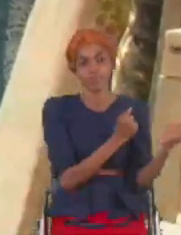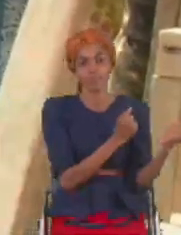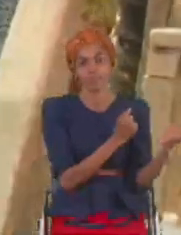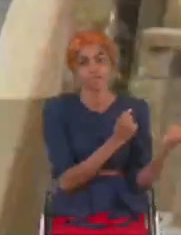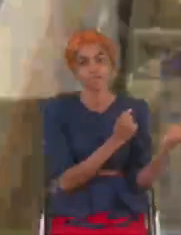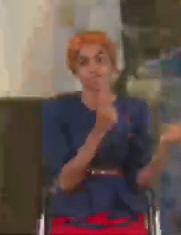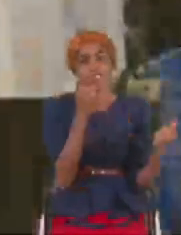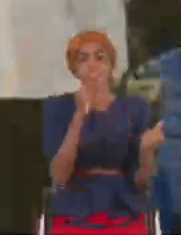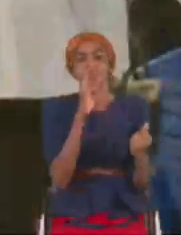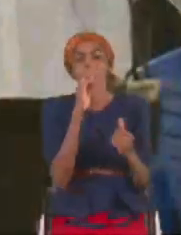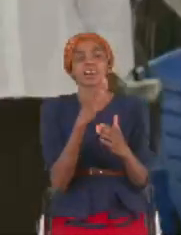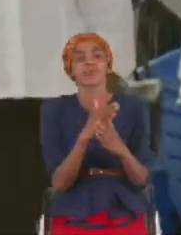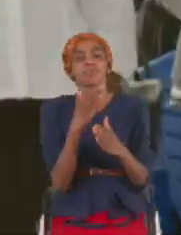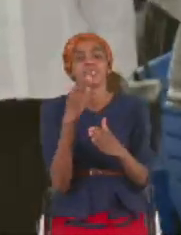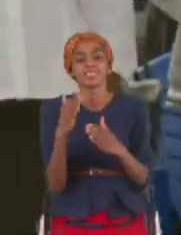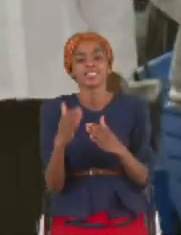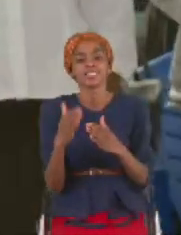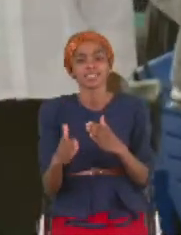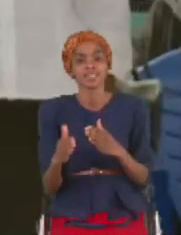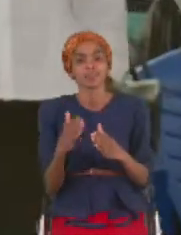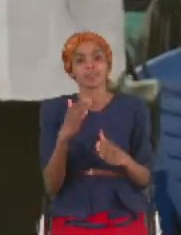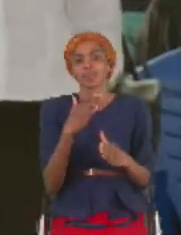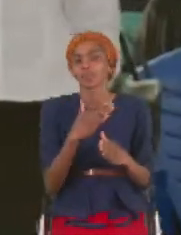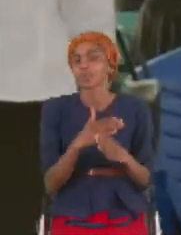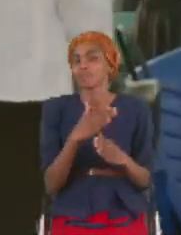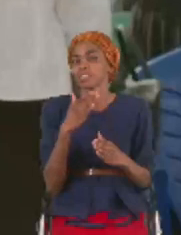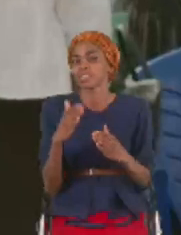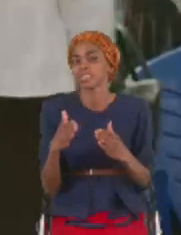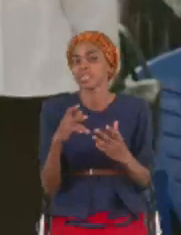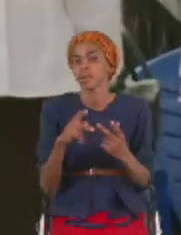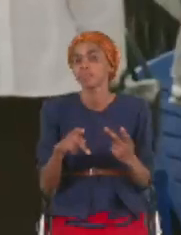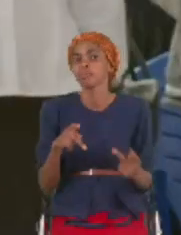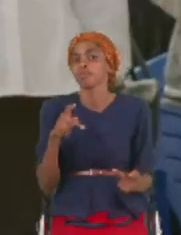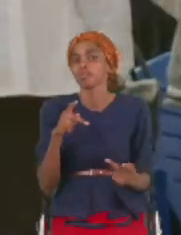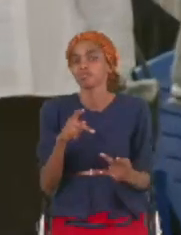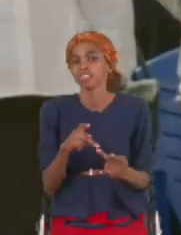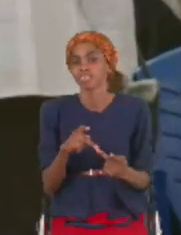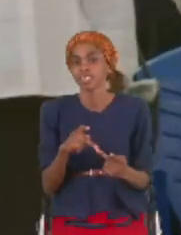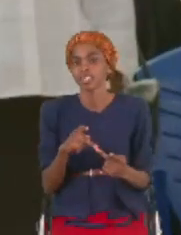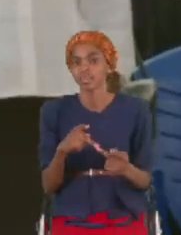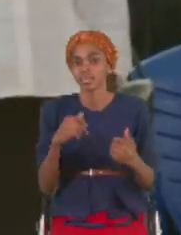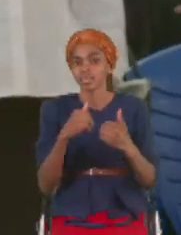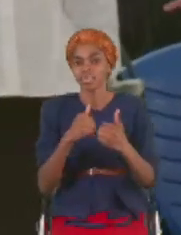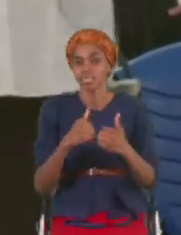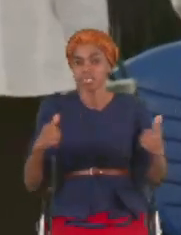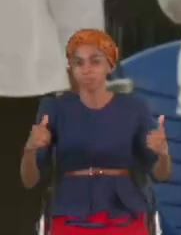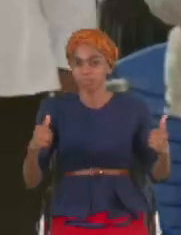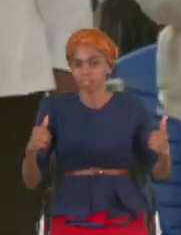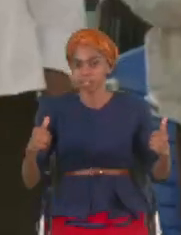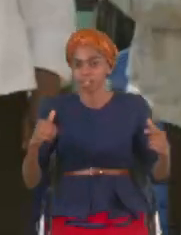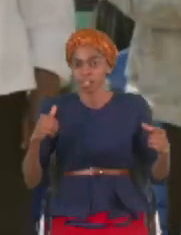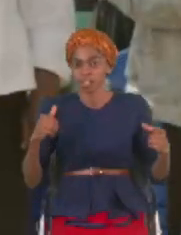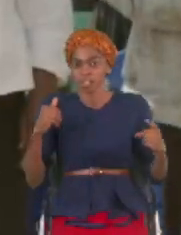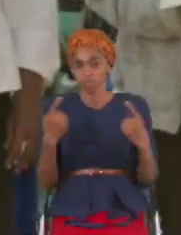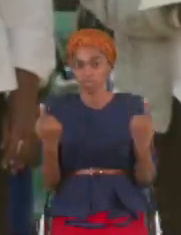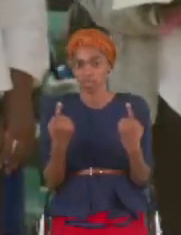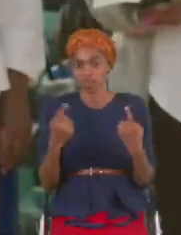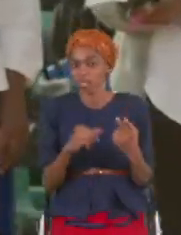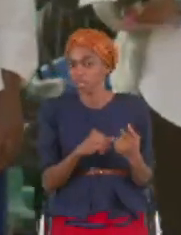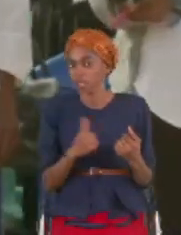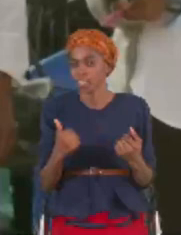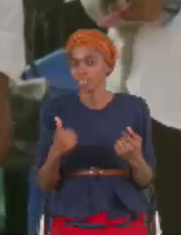tu es totalement entièrement séparée de tout